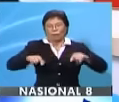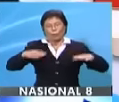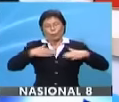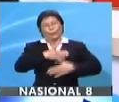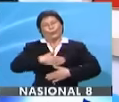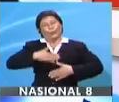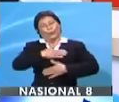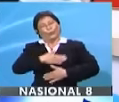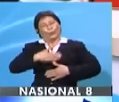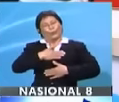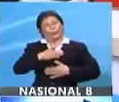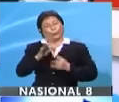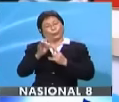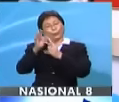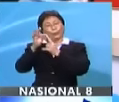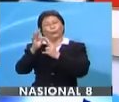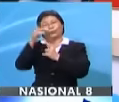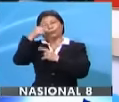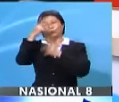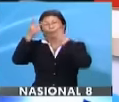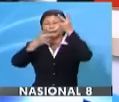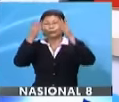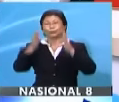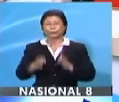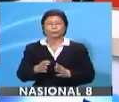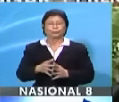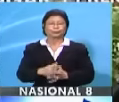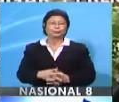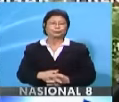yang lebih komprehensif kepada pengunjung.